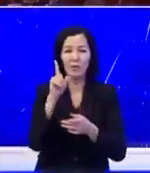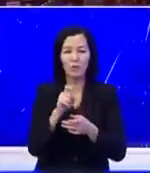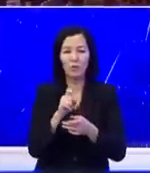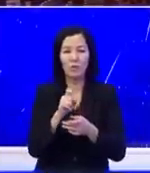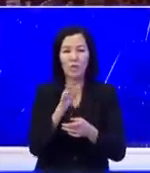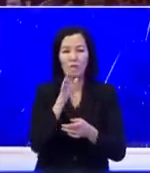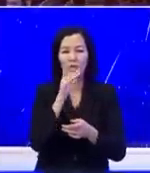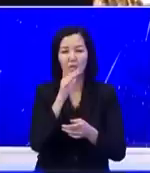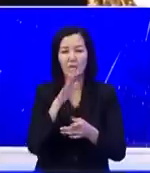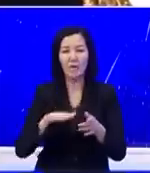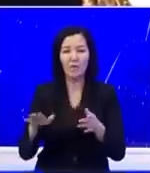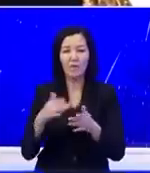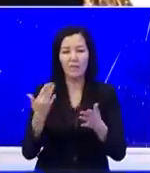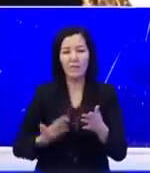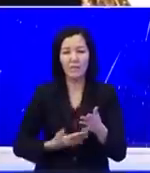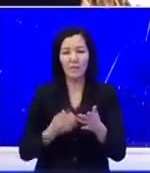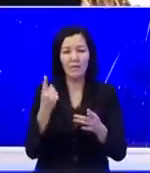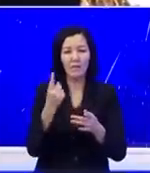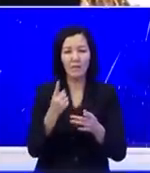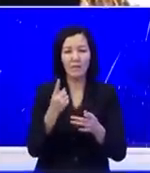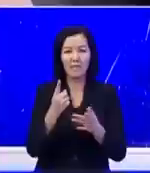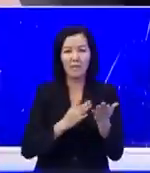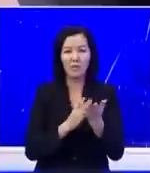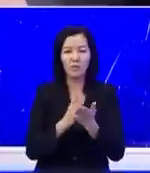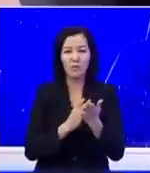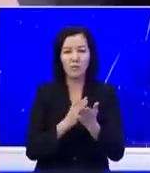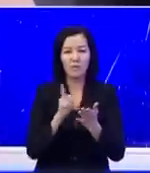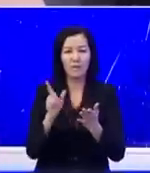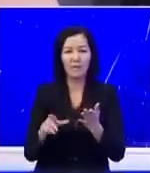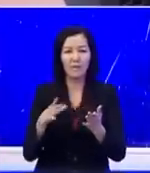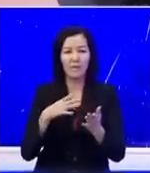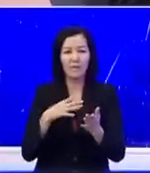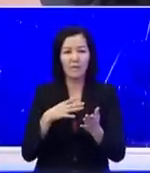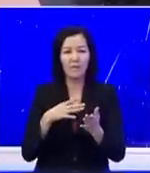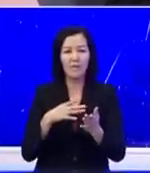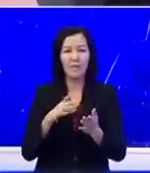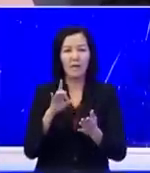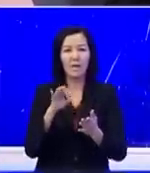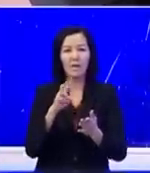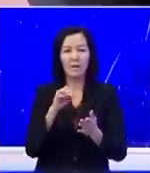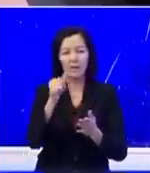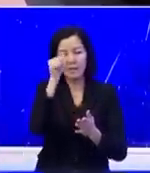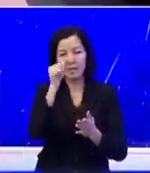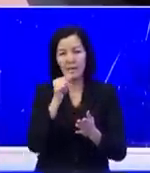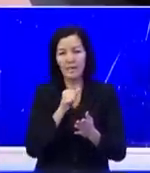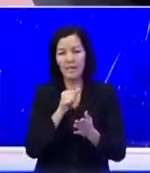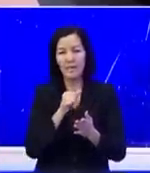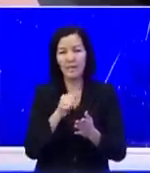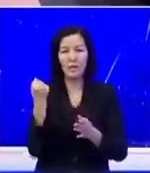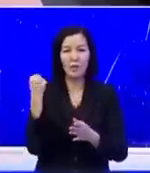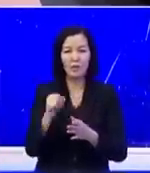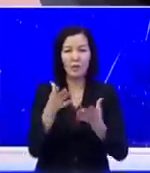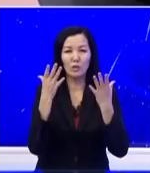қария, ауданда көзі тірі қалған жалғыз майдангер. Қасиетті Рамазан айына тұспа-тұс келген, мінекей жеңіс